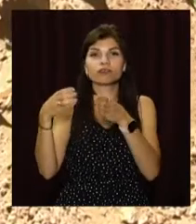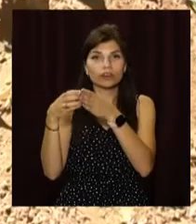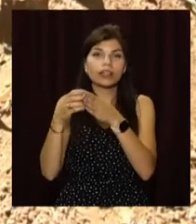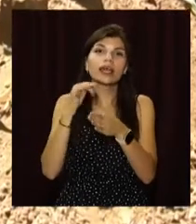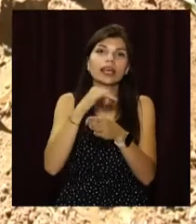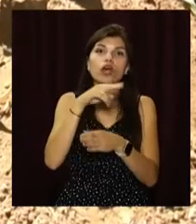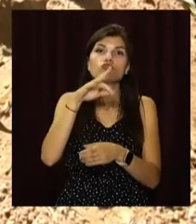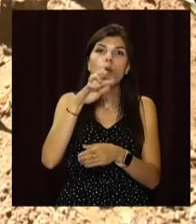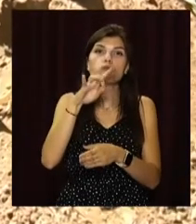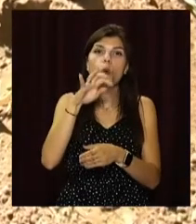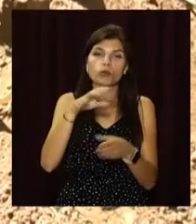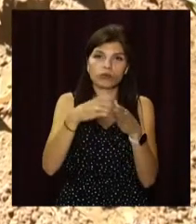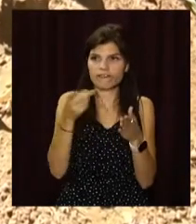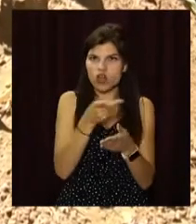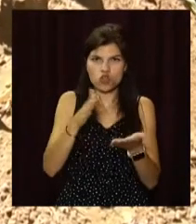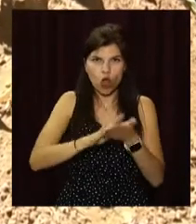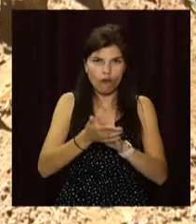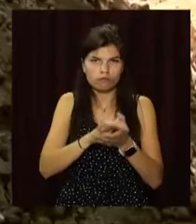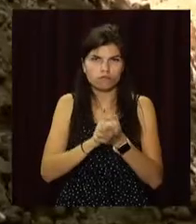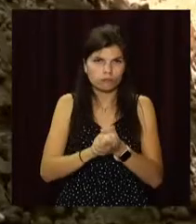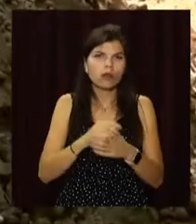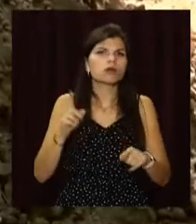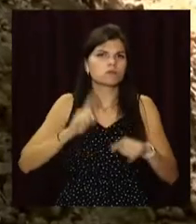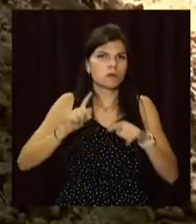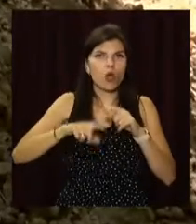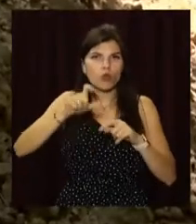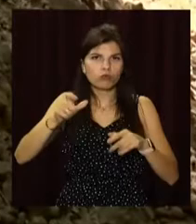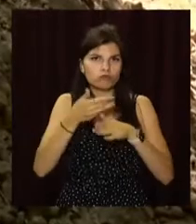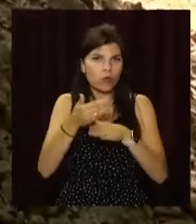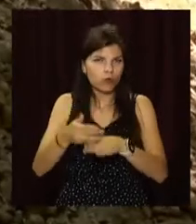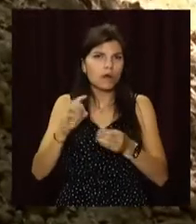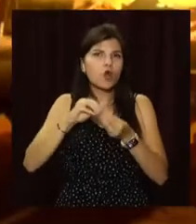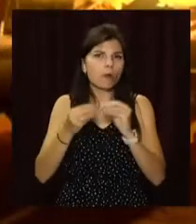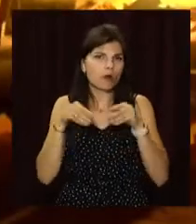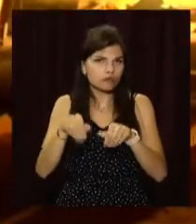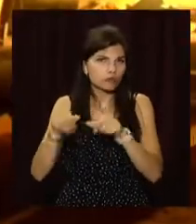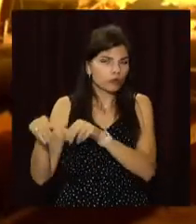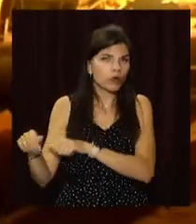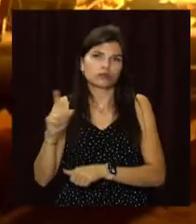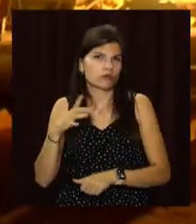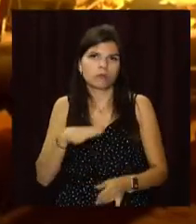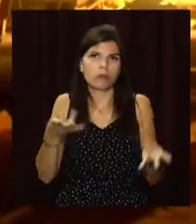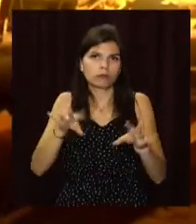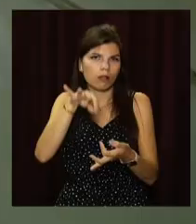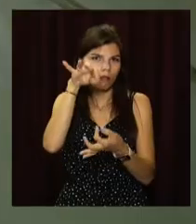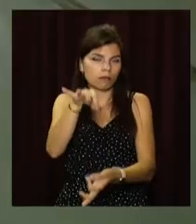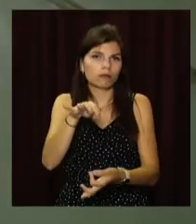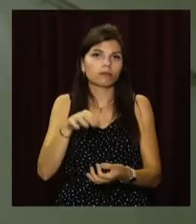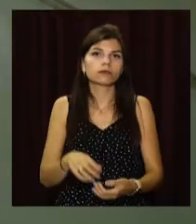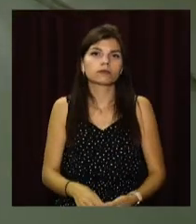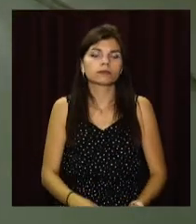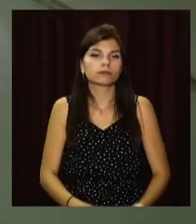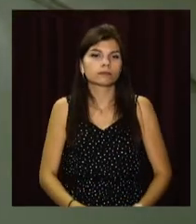тісно співпрацюватимуть, щоб оперативно усувати комунальні проблеми містян. Ірада Акімова, Володимир Кравченко, Роман Харченко, Open